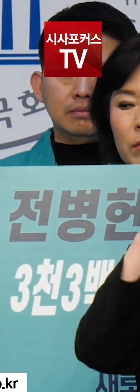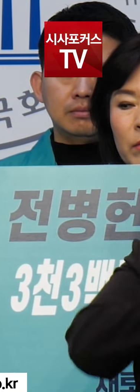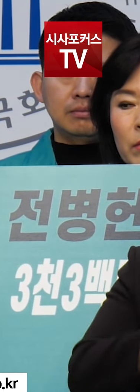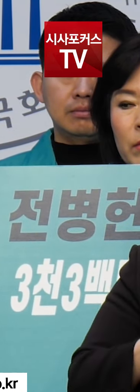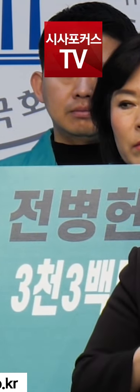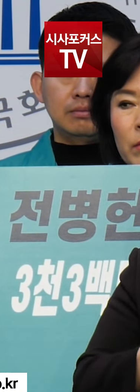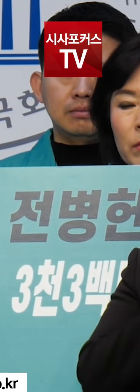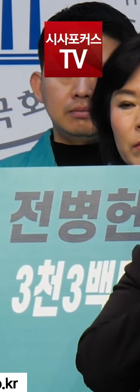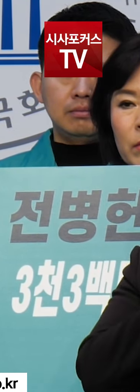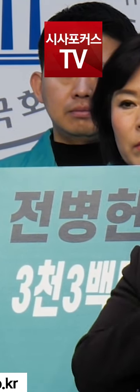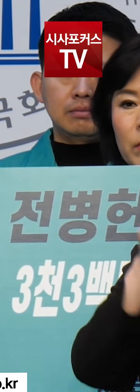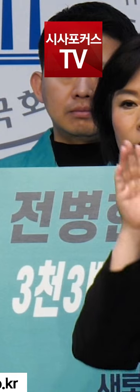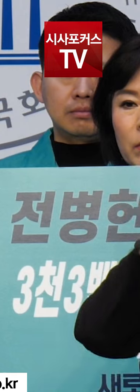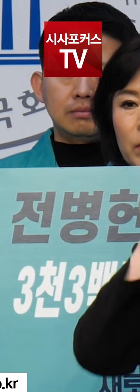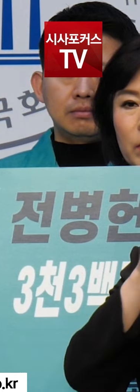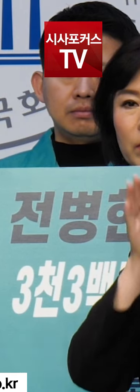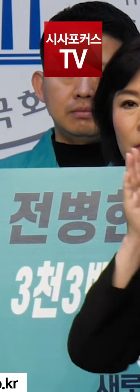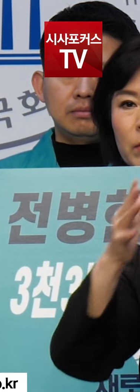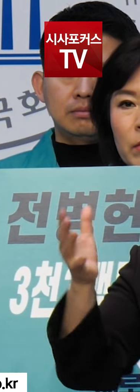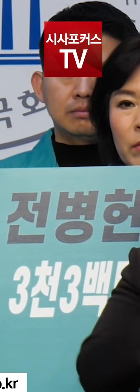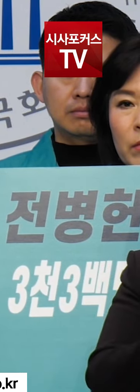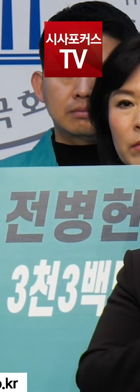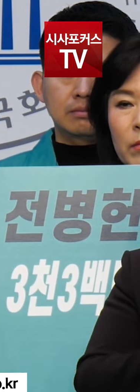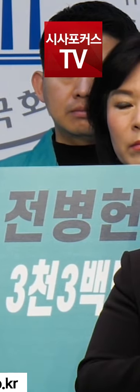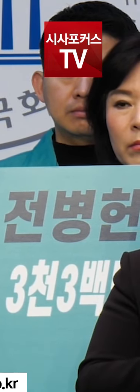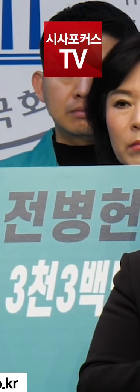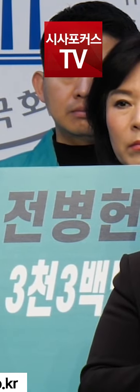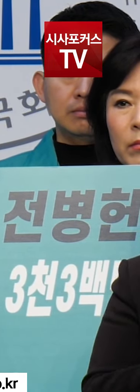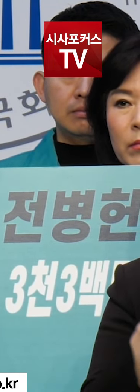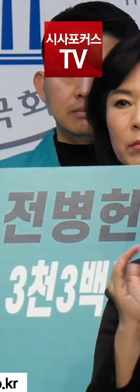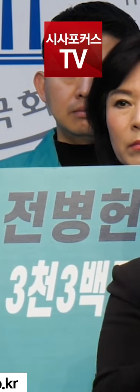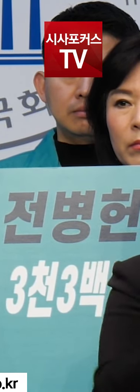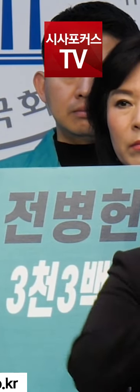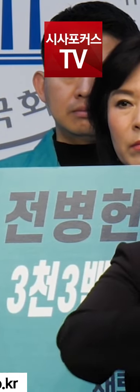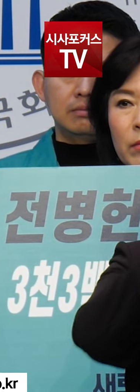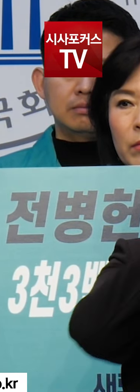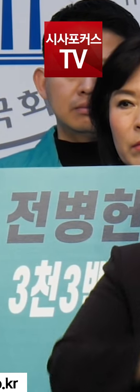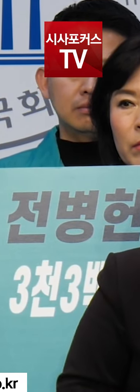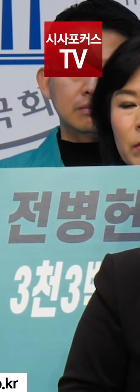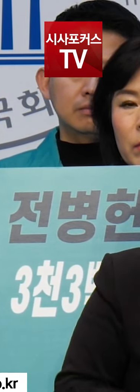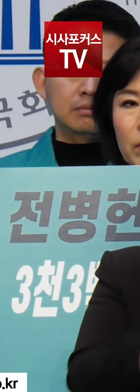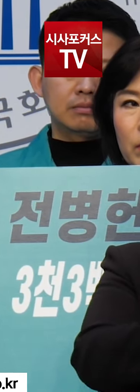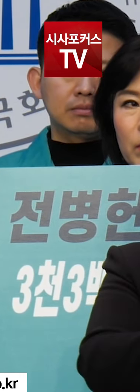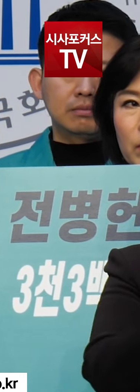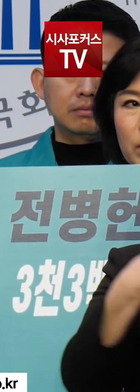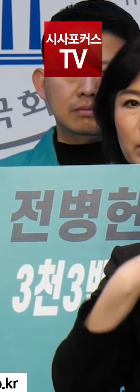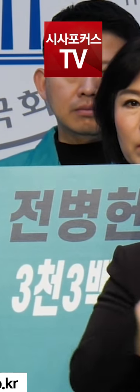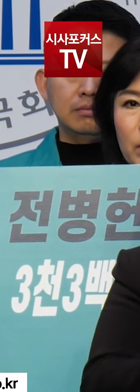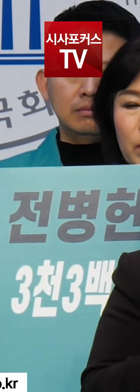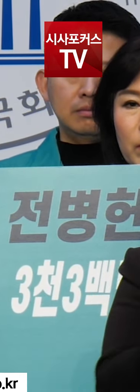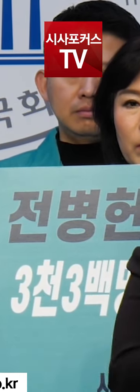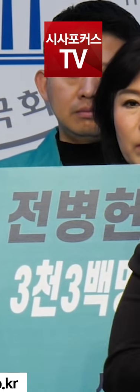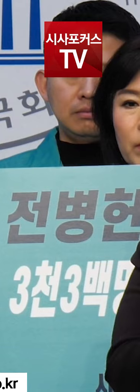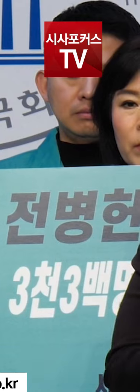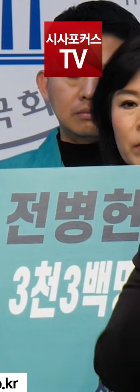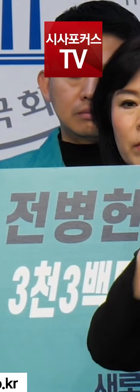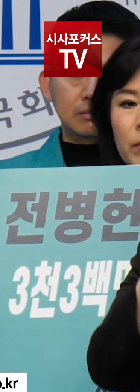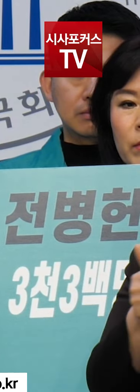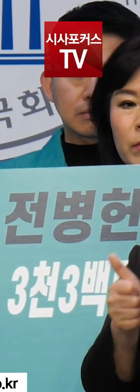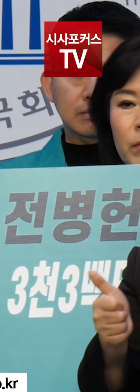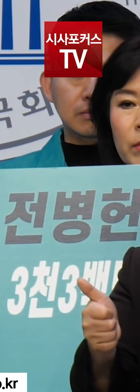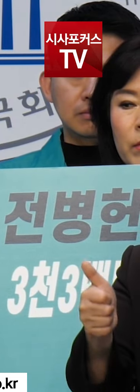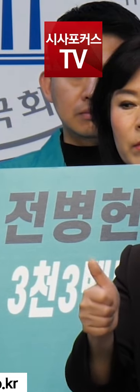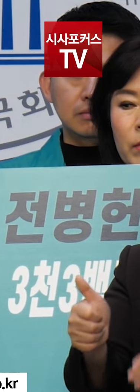언사로 무능을 포장하고 있습니다. 윤석열 정권에 대한 국민의 염원을 볼모 삼아서